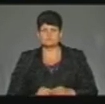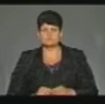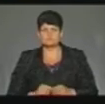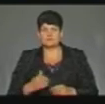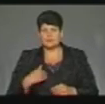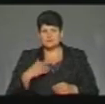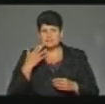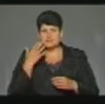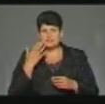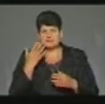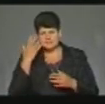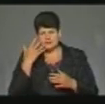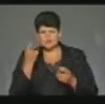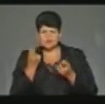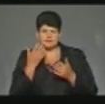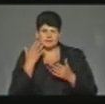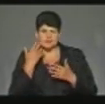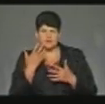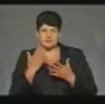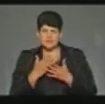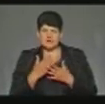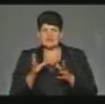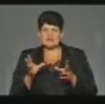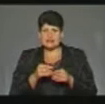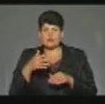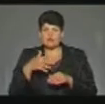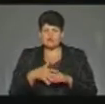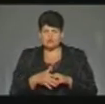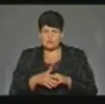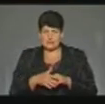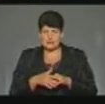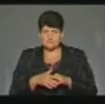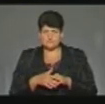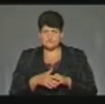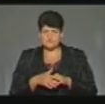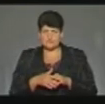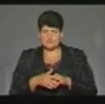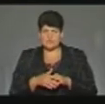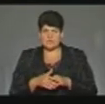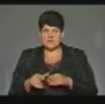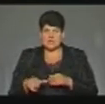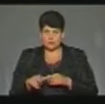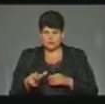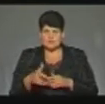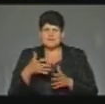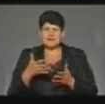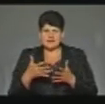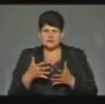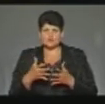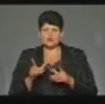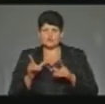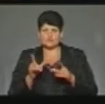трошки розгрузило, тому що з'явилося якесь взаєморозуміння водіїв на дорозі. Понятно, що виїжджаєш на кільце, хто